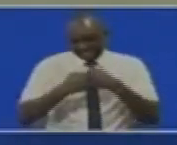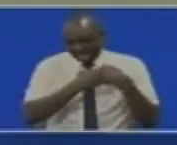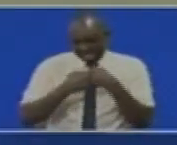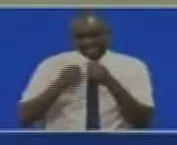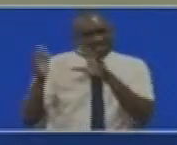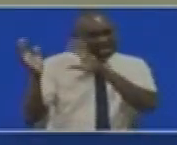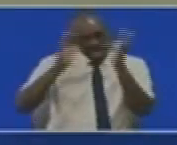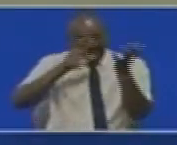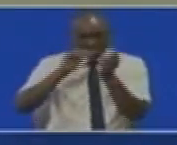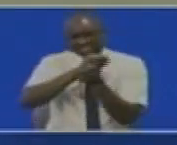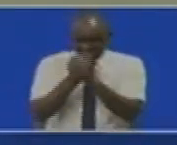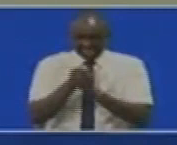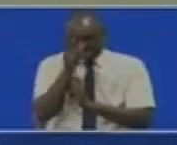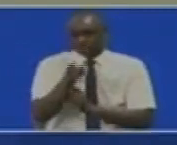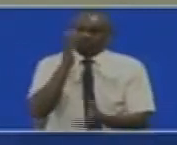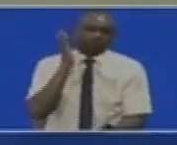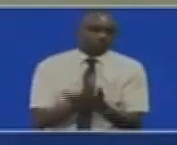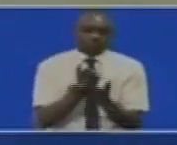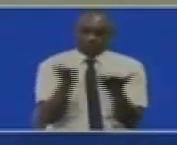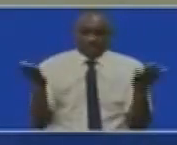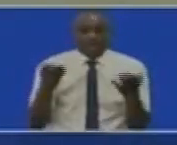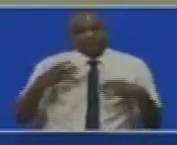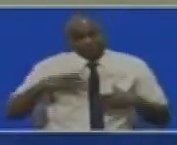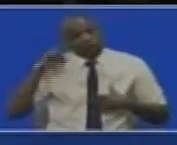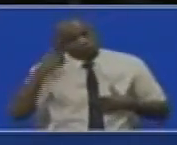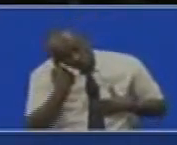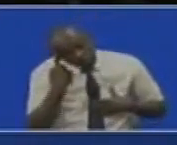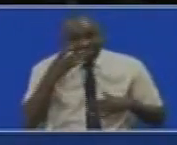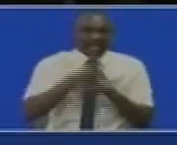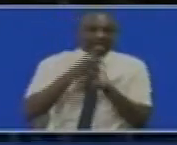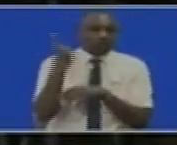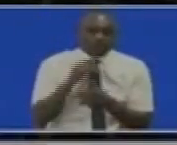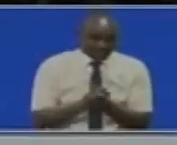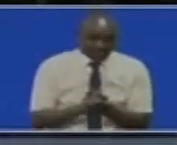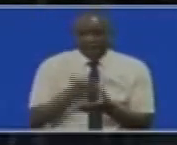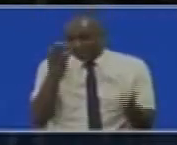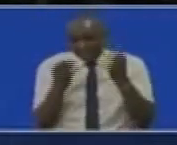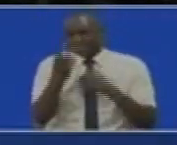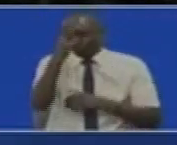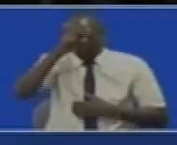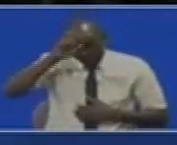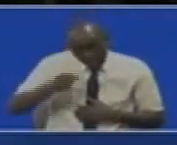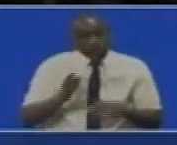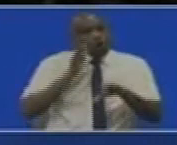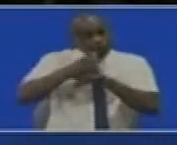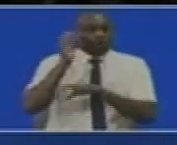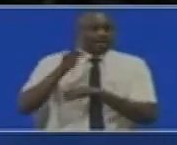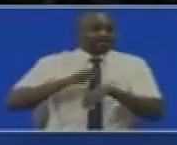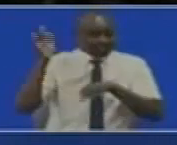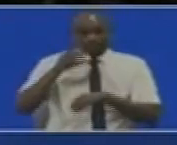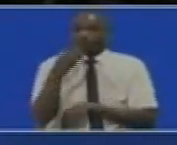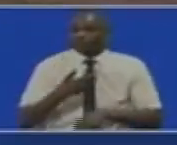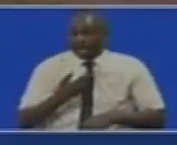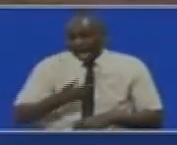climate change is becoming a reality. There are those who thought it was a hoax. Huenda zaidi ya watu milioni mbili wakaathirika.